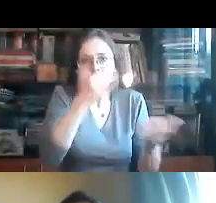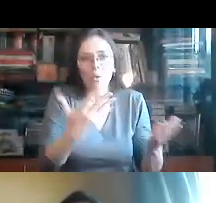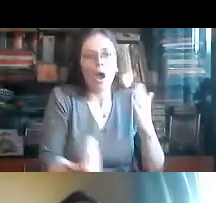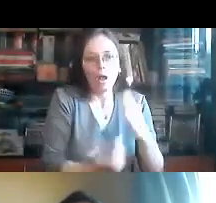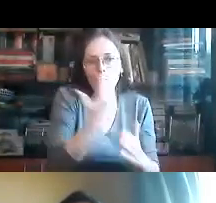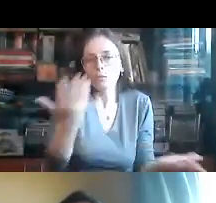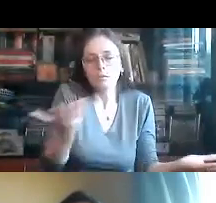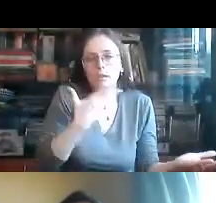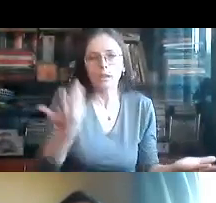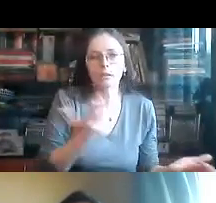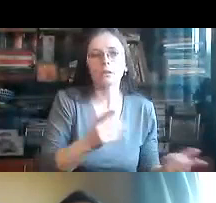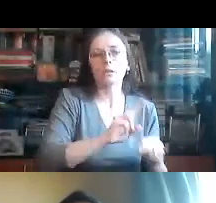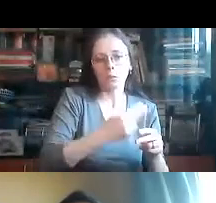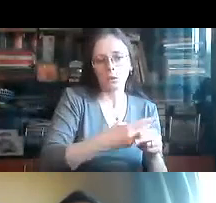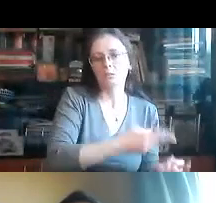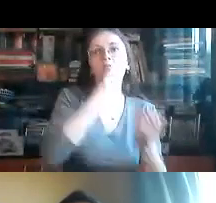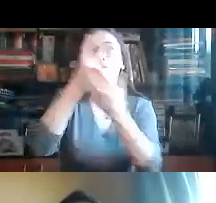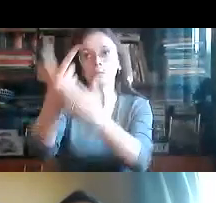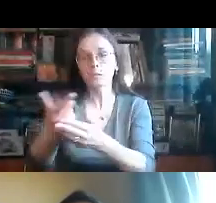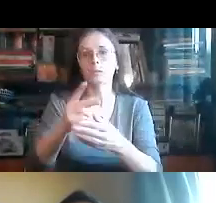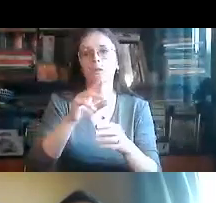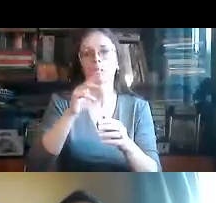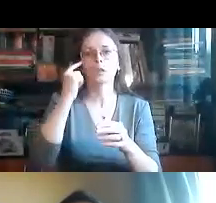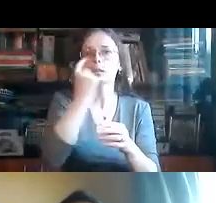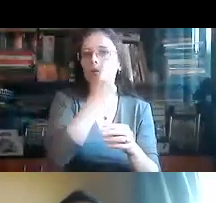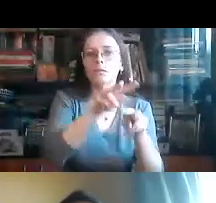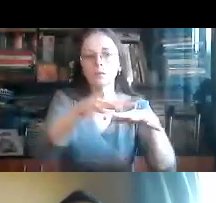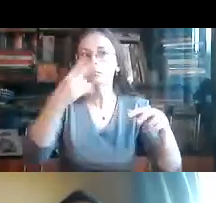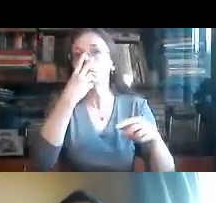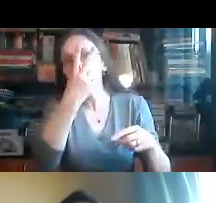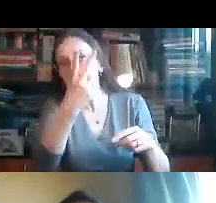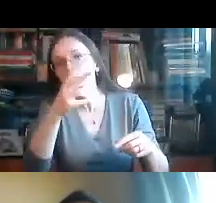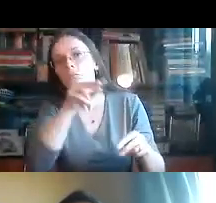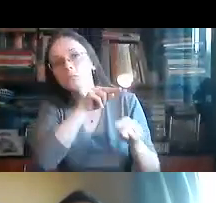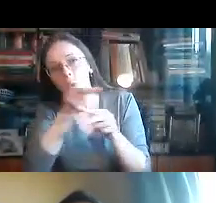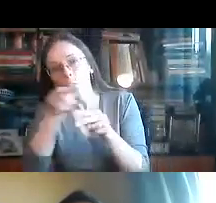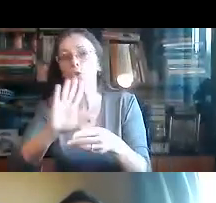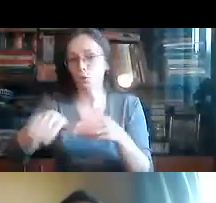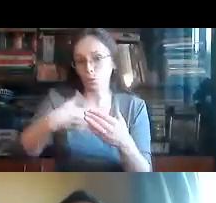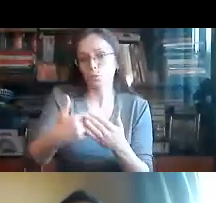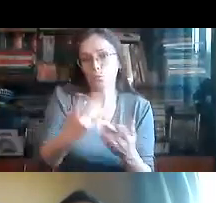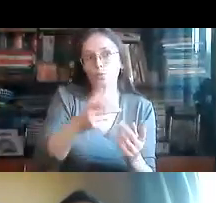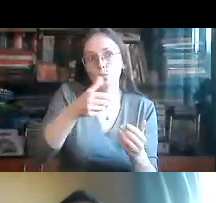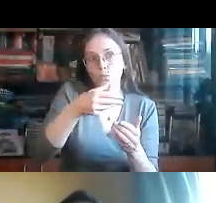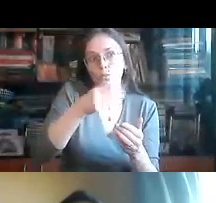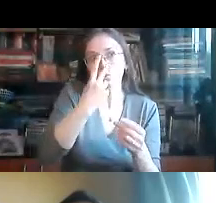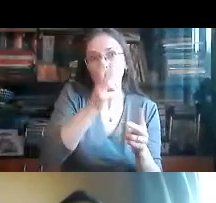зрители у этого были, и есть, это выложено в интернете сейчас, и каждую неделю фактически выкладывается.